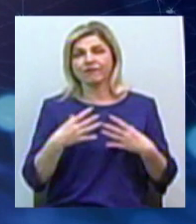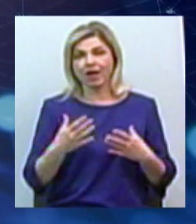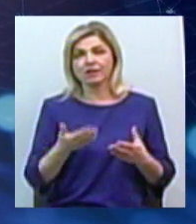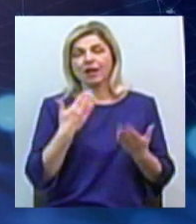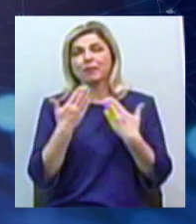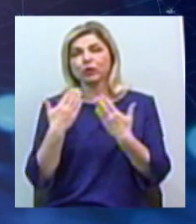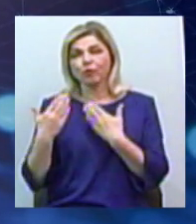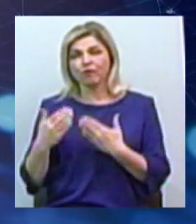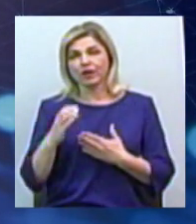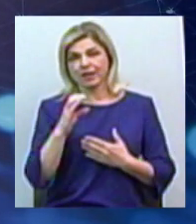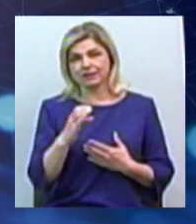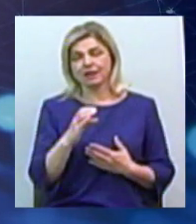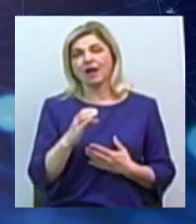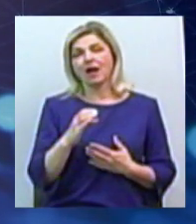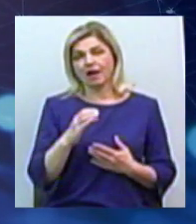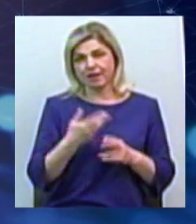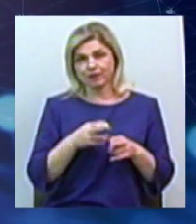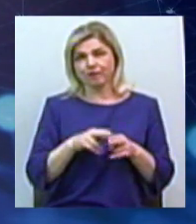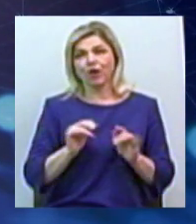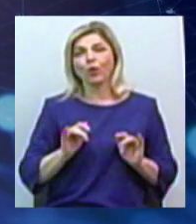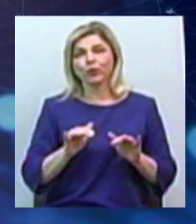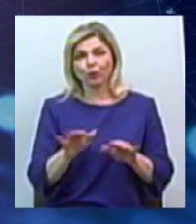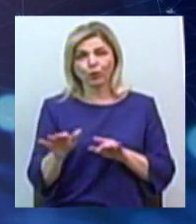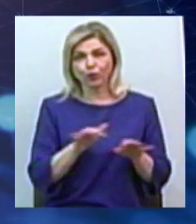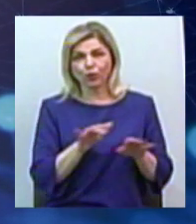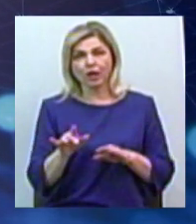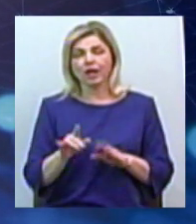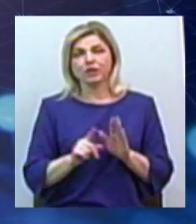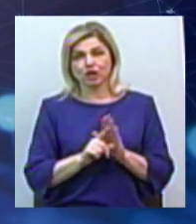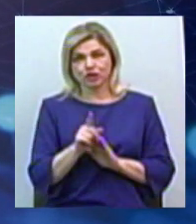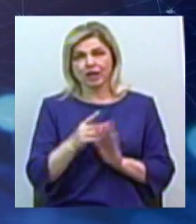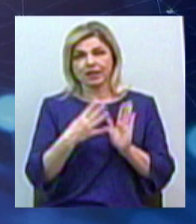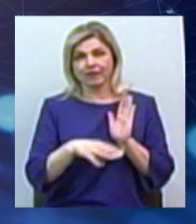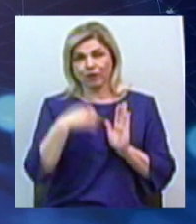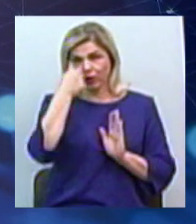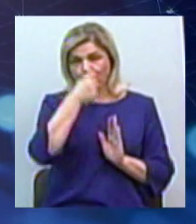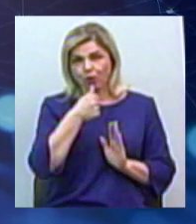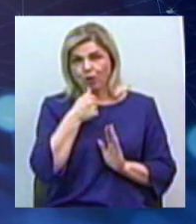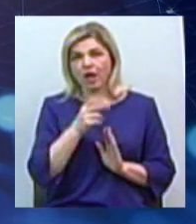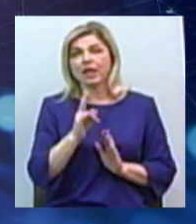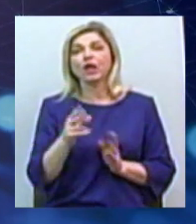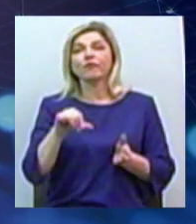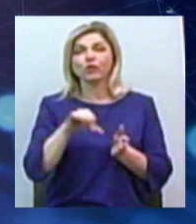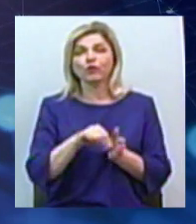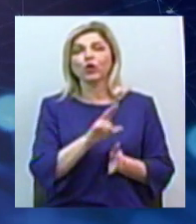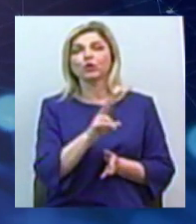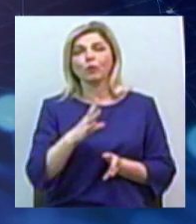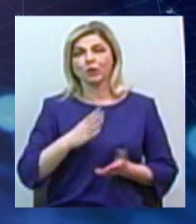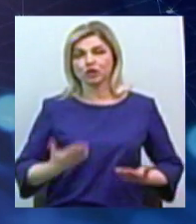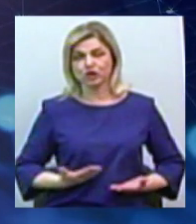учасниками національно-демократичного руху кінця 80-х, початку 90-х років. В тому числі з тими, хто взяв участь у «Живому